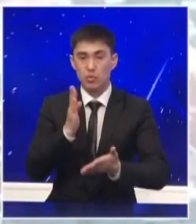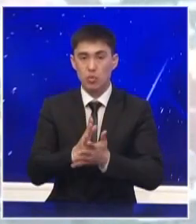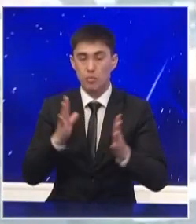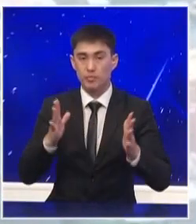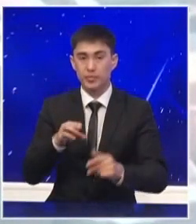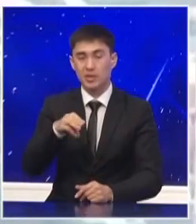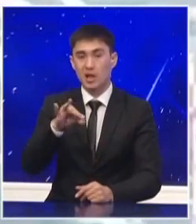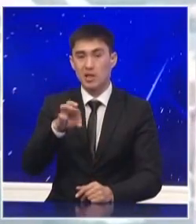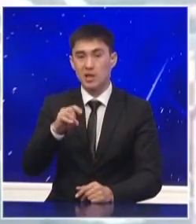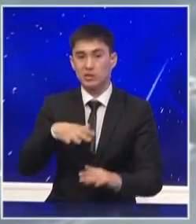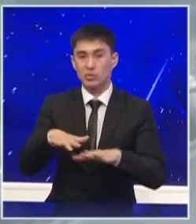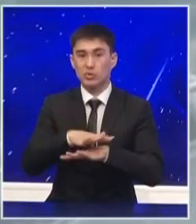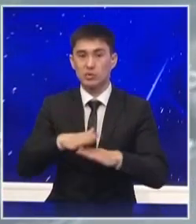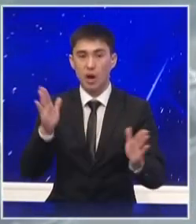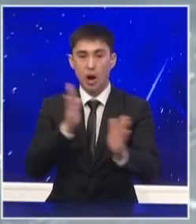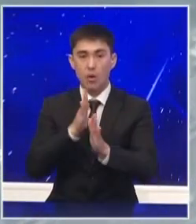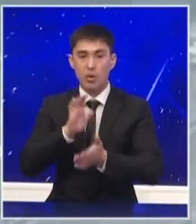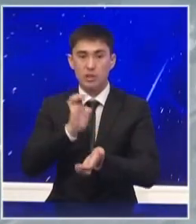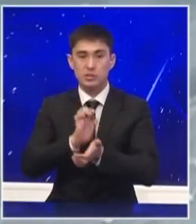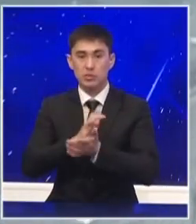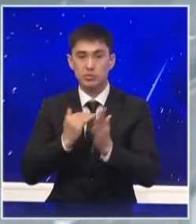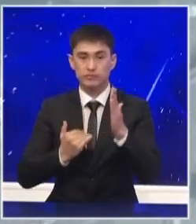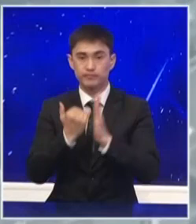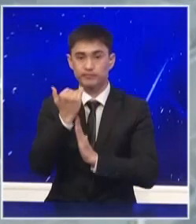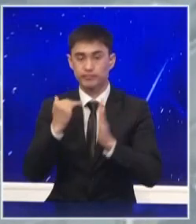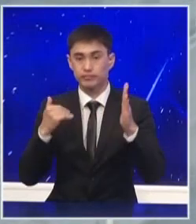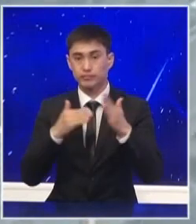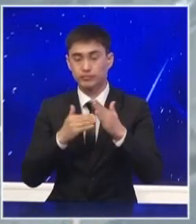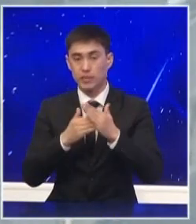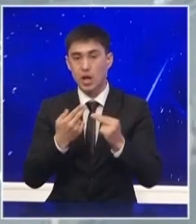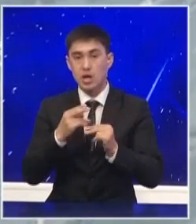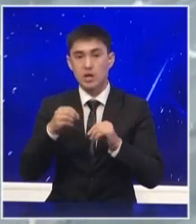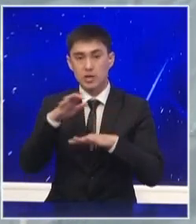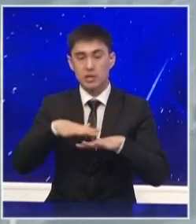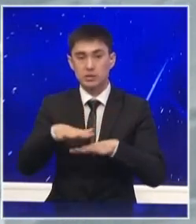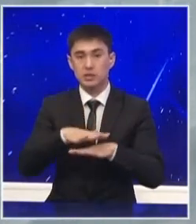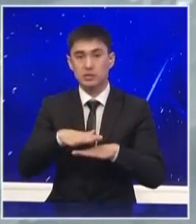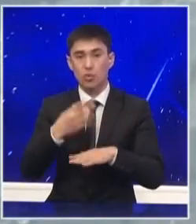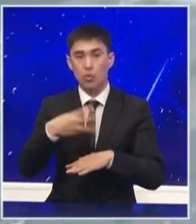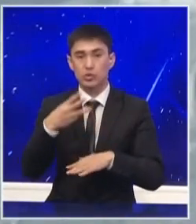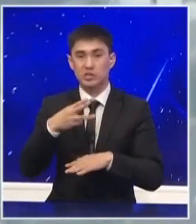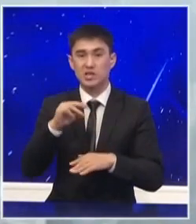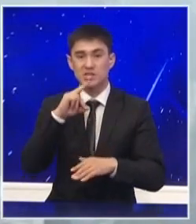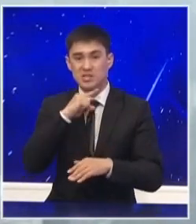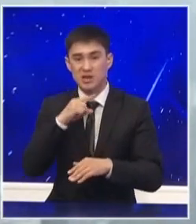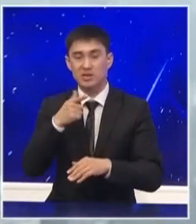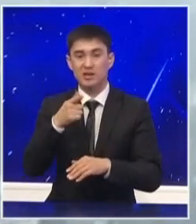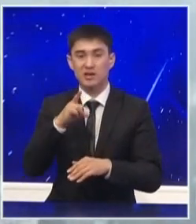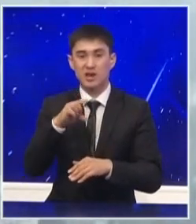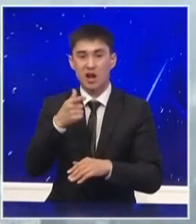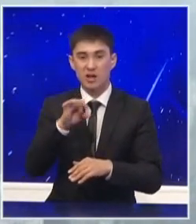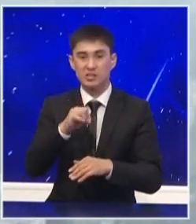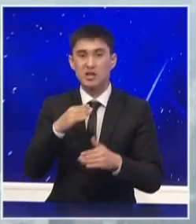Таиландтың көптеген өңірінде ауаның ластануы шекті мөлшерден асып кетті. Ел астанасында 30-ға тарта ауданда атмосферадағы зиянды қалдықтар ең қауіпті